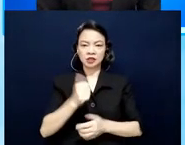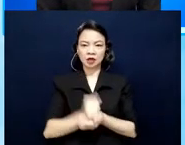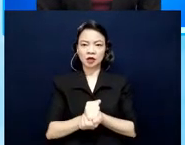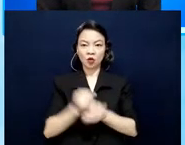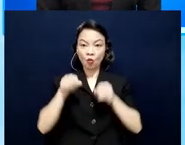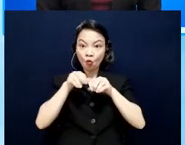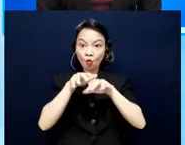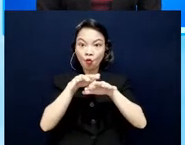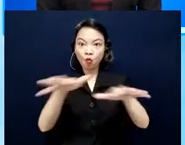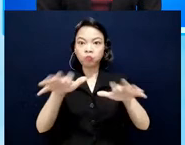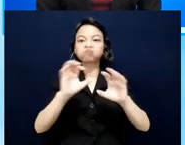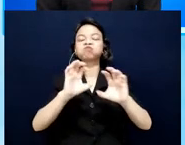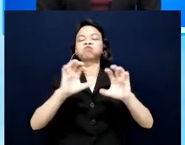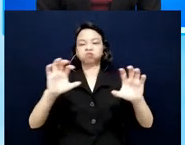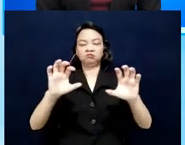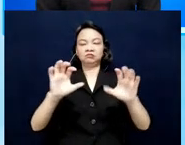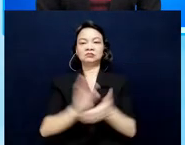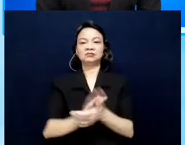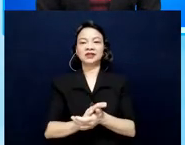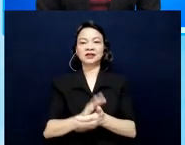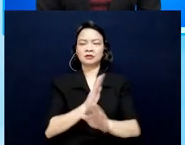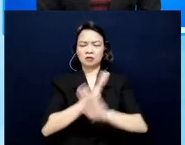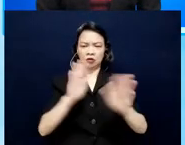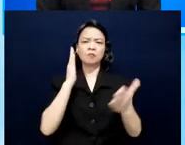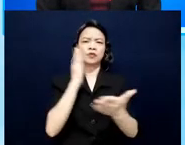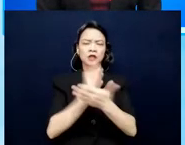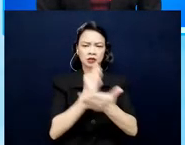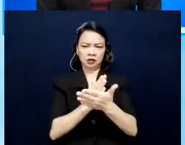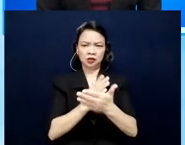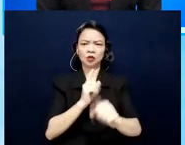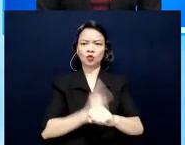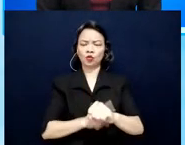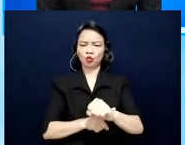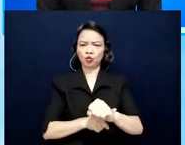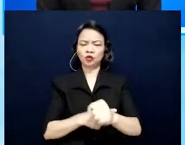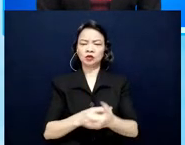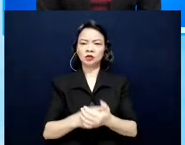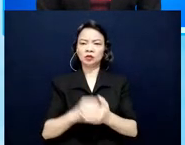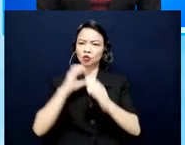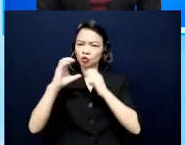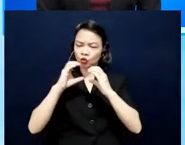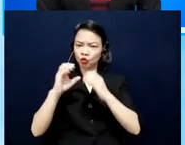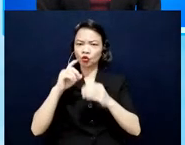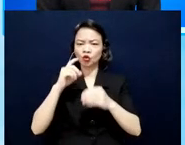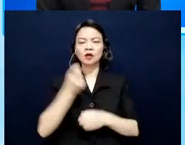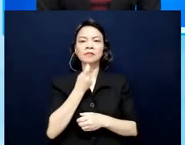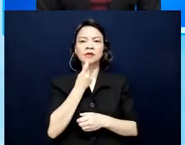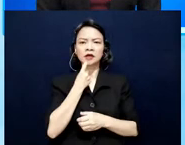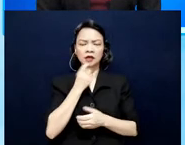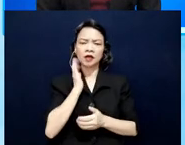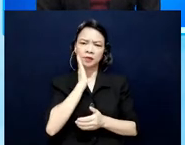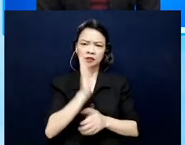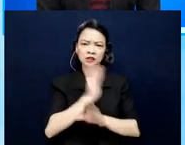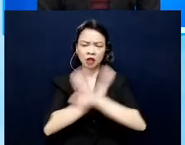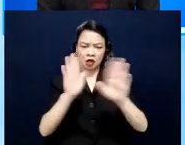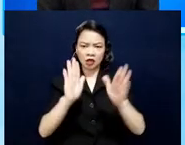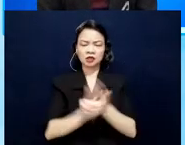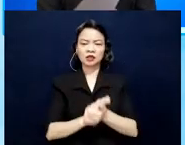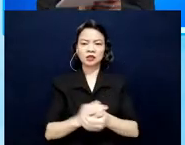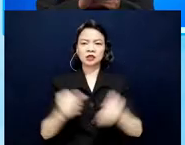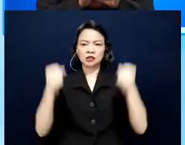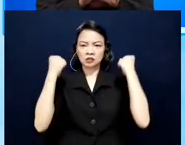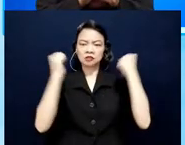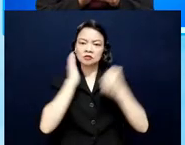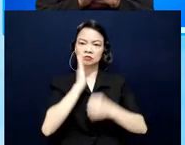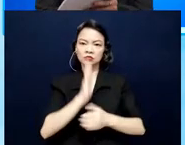kita tidak akan berhenti ketika kita bicara remaja dan kesehatan remaja tidak akan berhenti di Jabodetabek, ya.